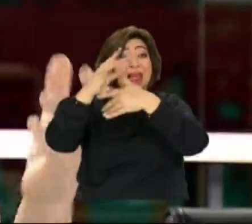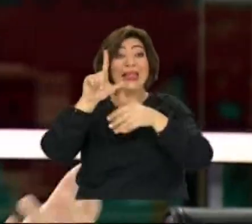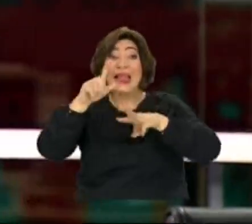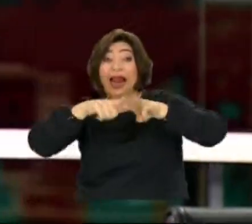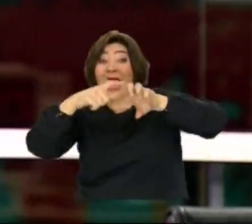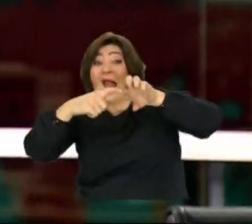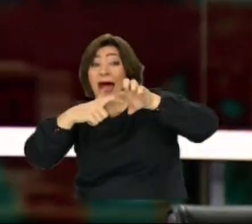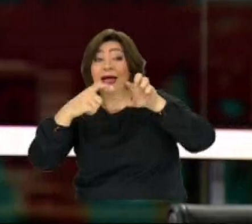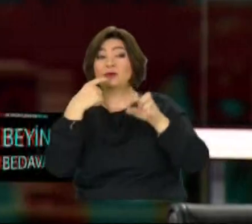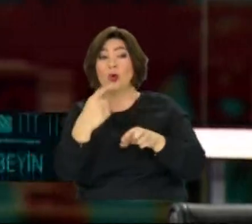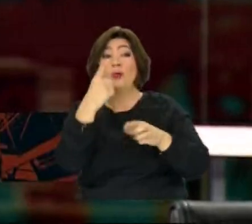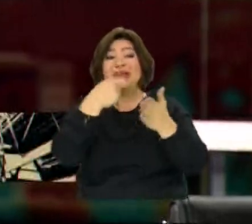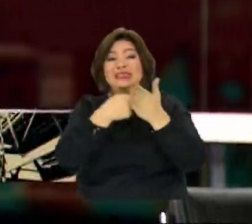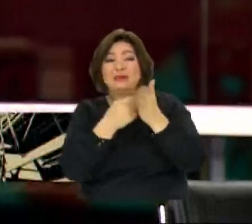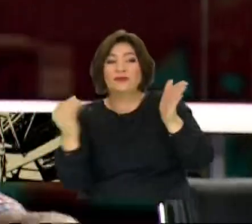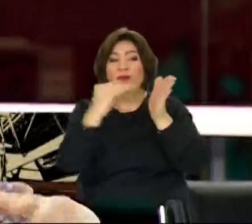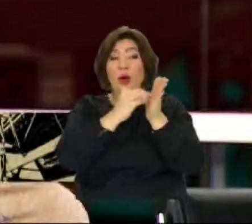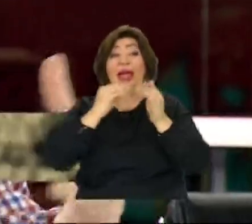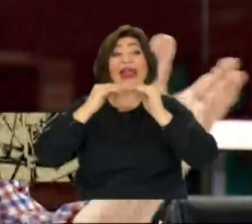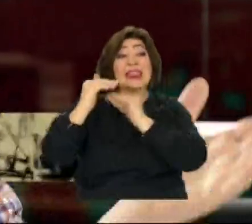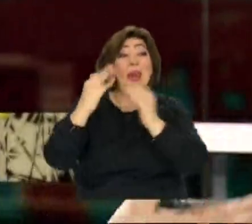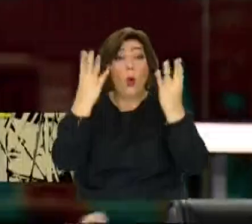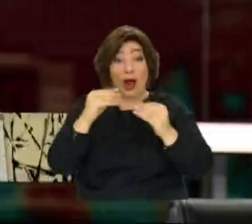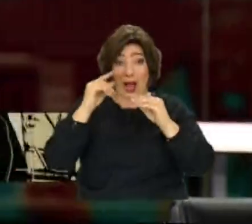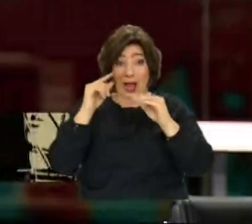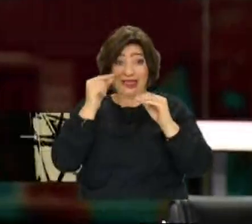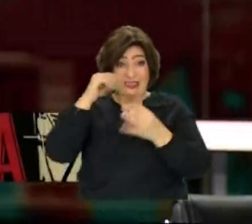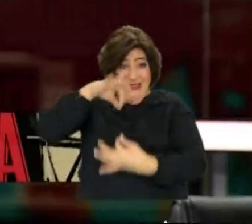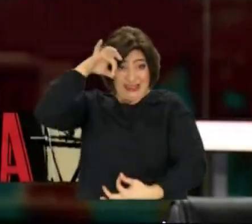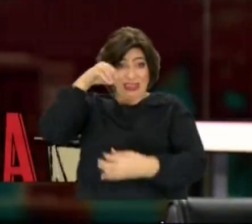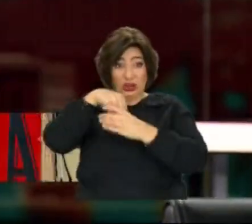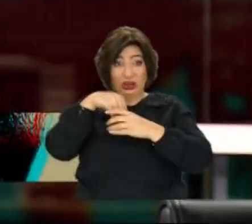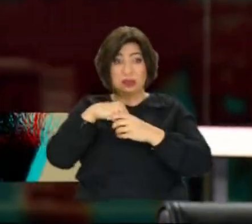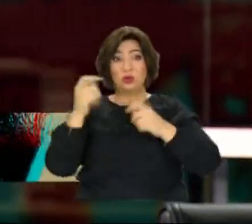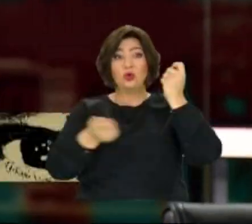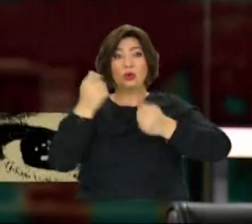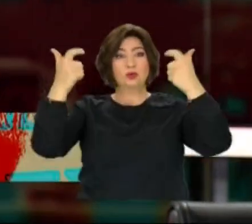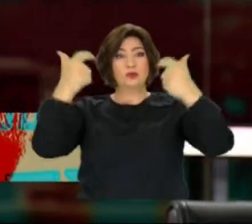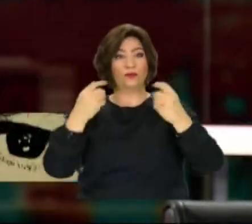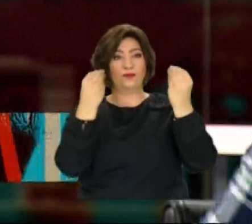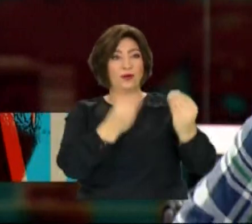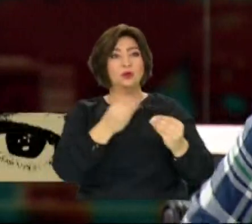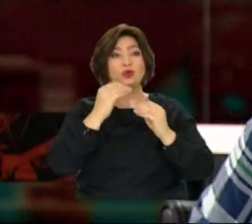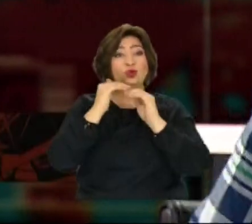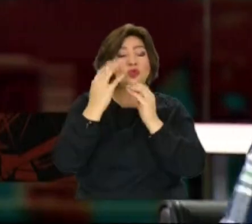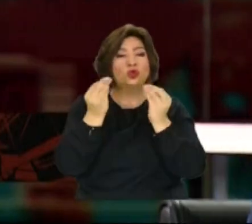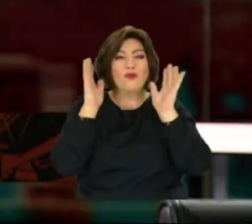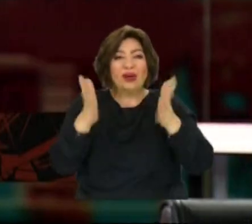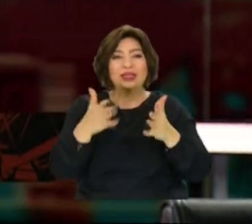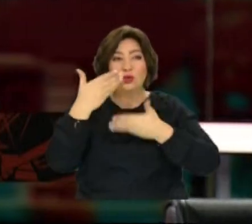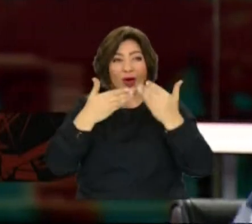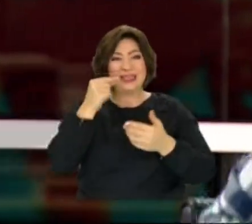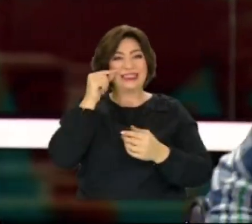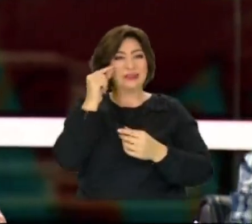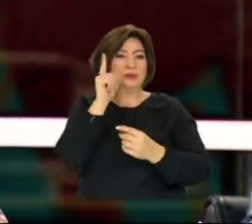olarak onun bir ismini de veriyor. Yani aslında genel olarak insanlar için, vazifelendirilenler için çoğul ifade geçiyor. Kişileri